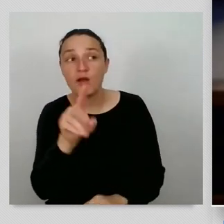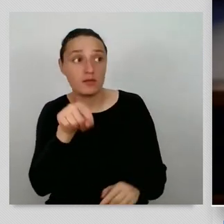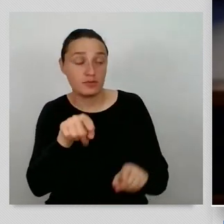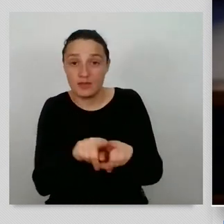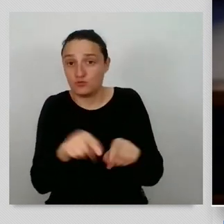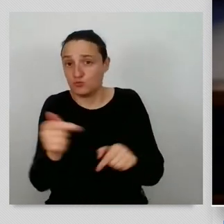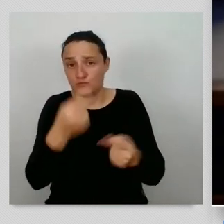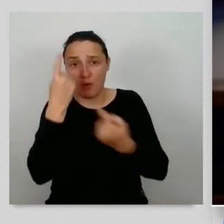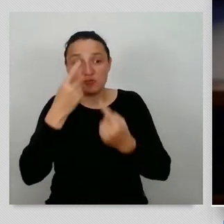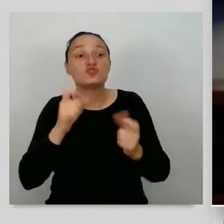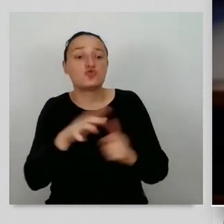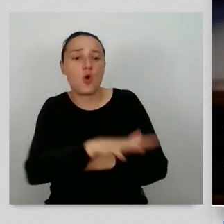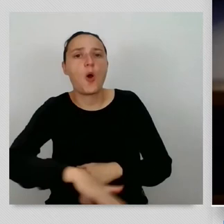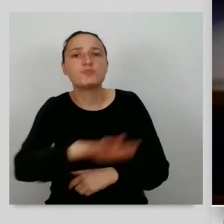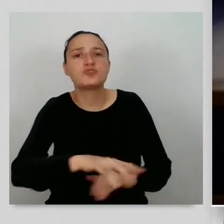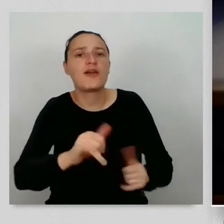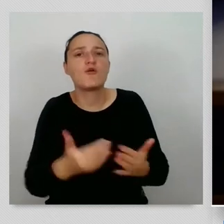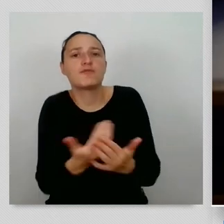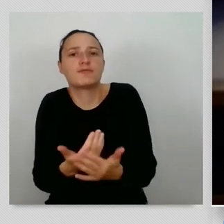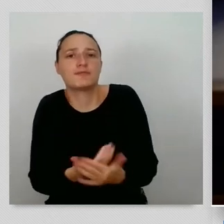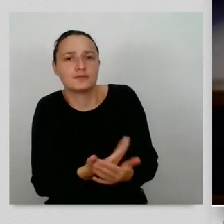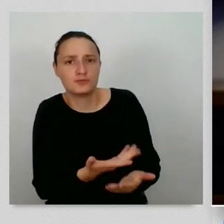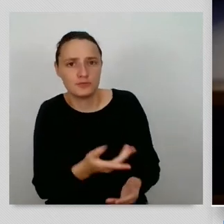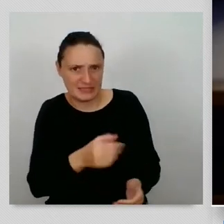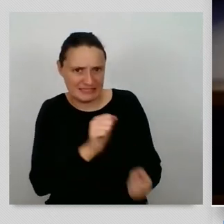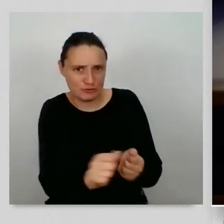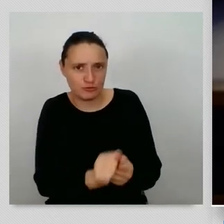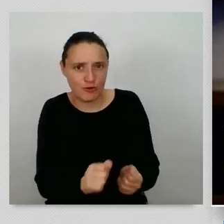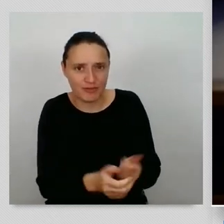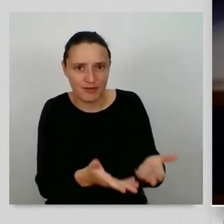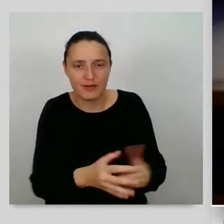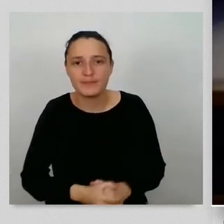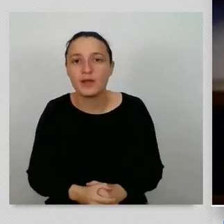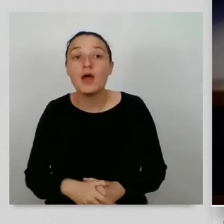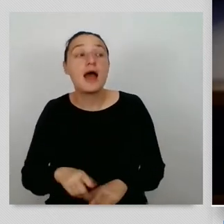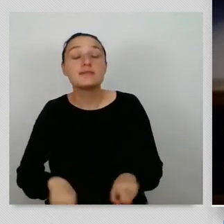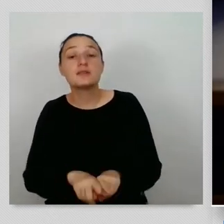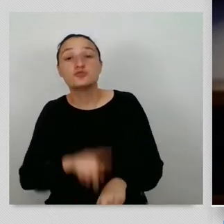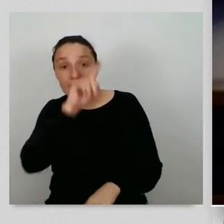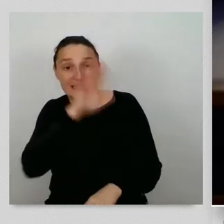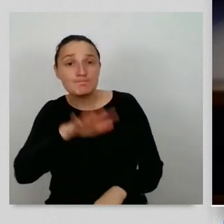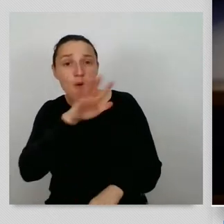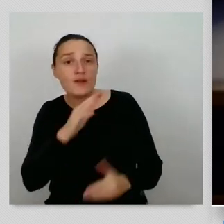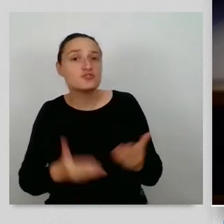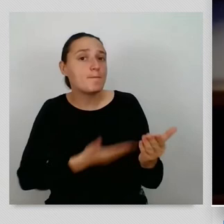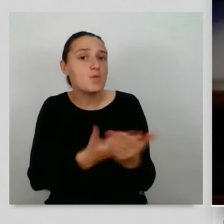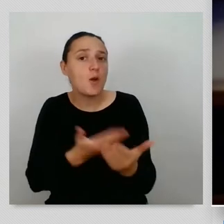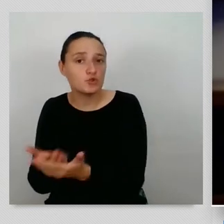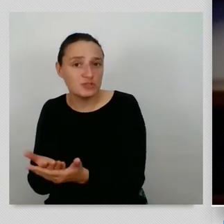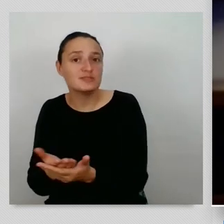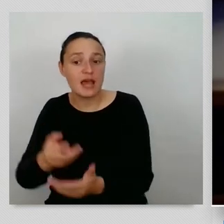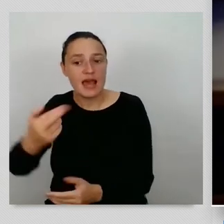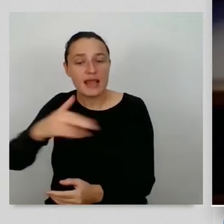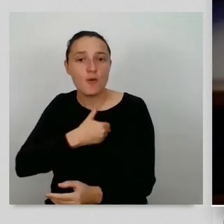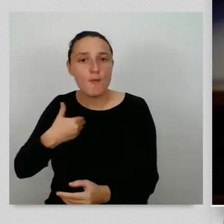co z tym obszarem. Więc kwestia to są, kolejna kwestia to jest właśnie propozycje społeczne dotyczące określonych regionów Polski, co w zamian. Co